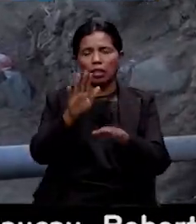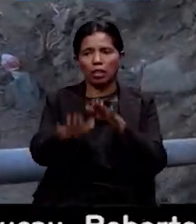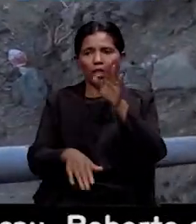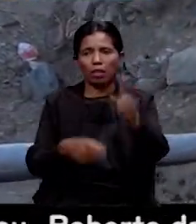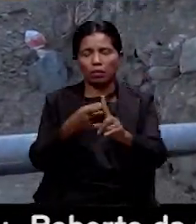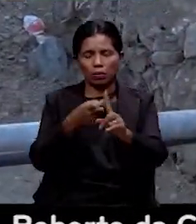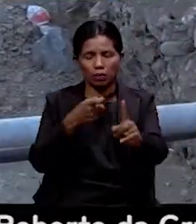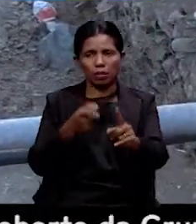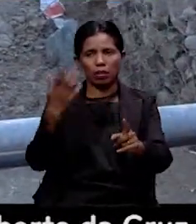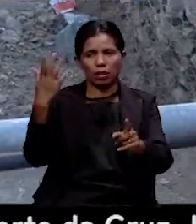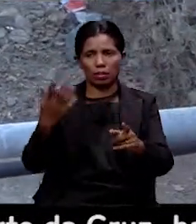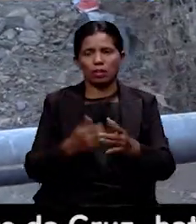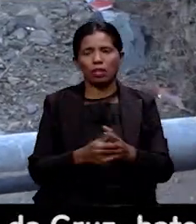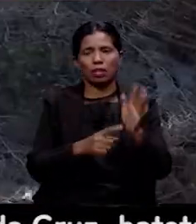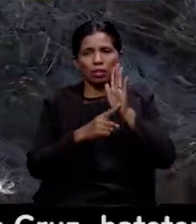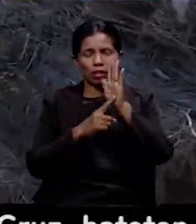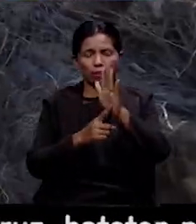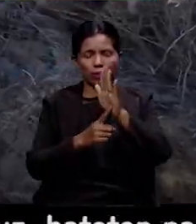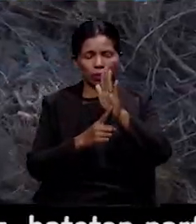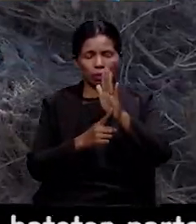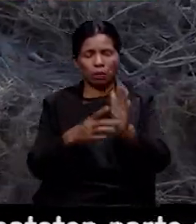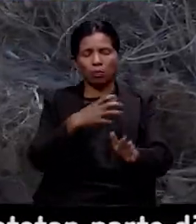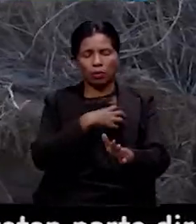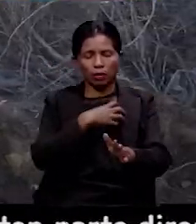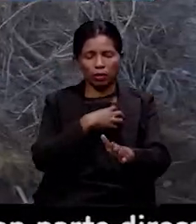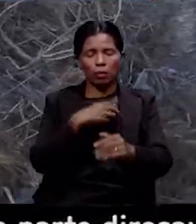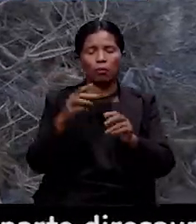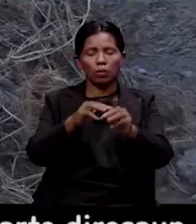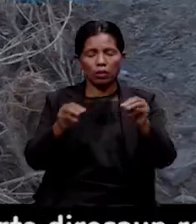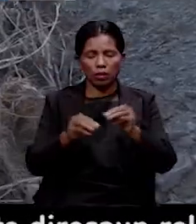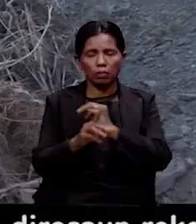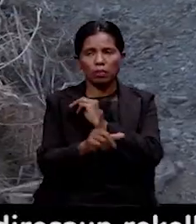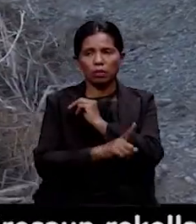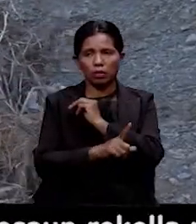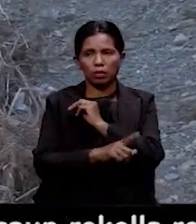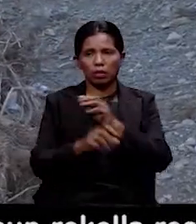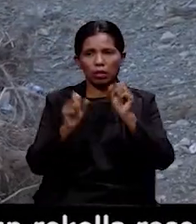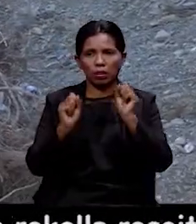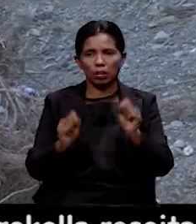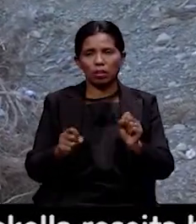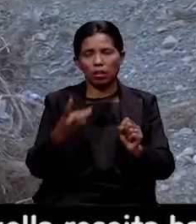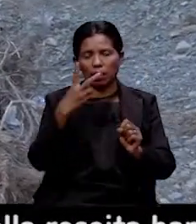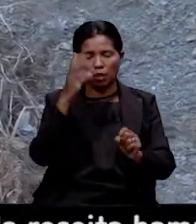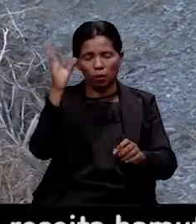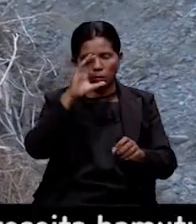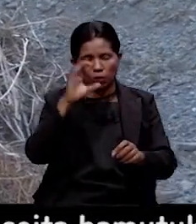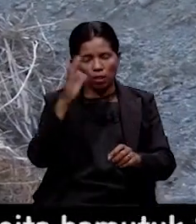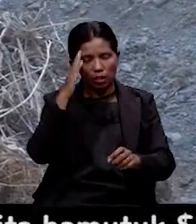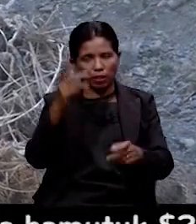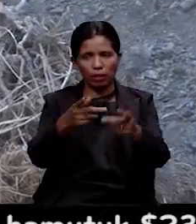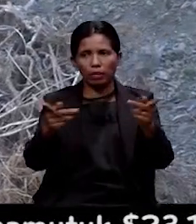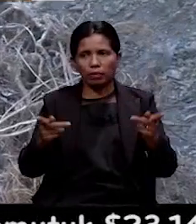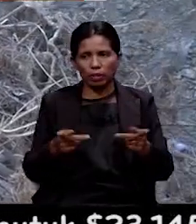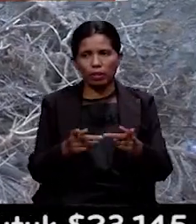leonian, hafoinia informa ba komando penetele municipio likisa, hodi dada linya polisia no halo identifikasaun fatin.